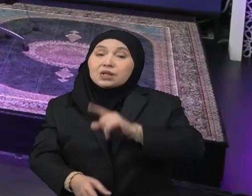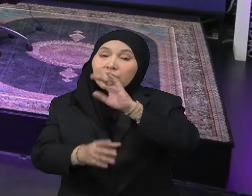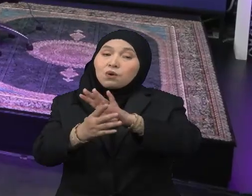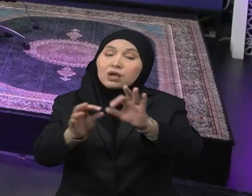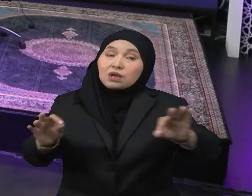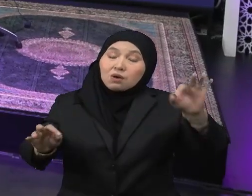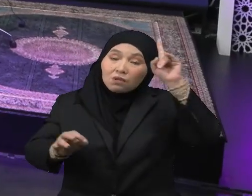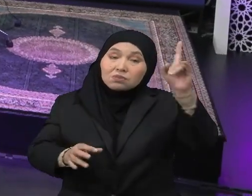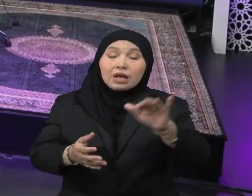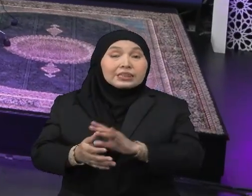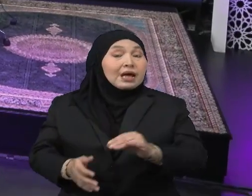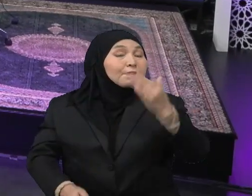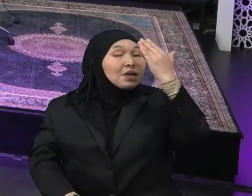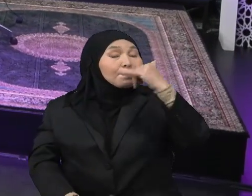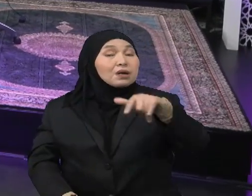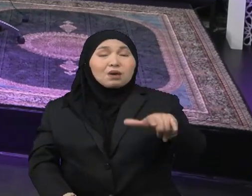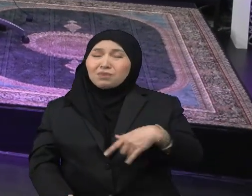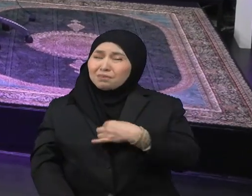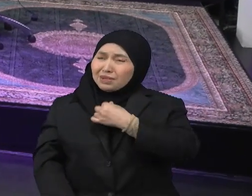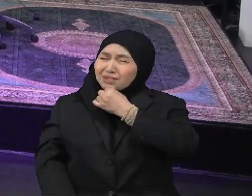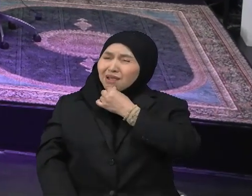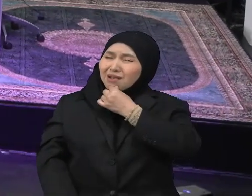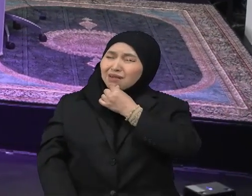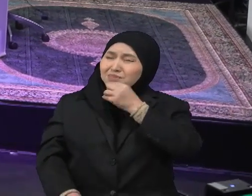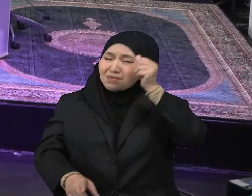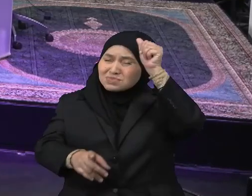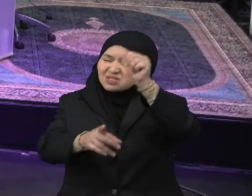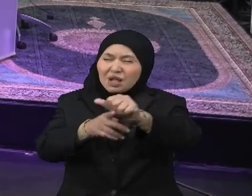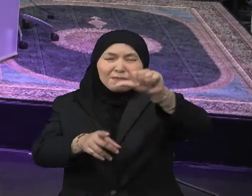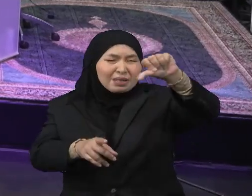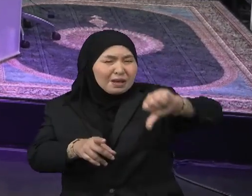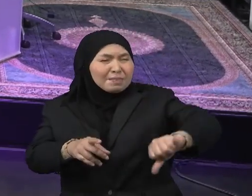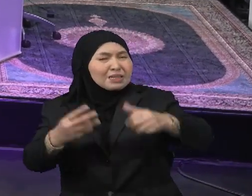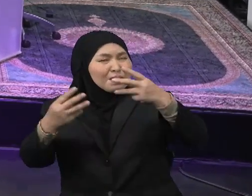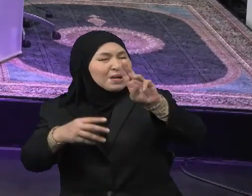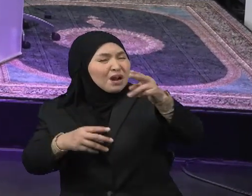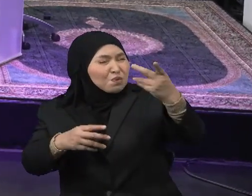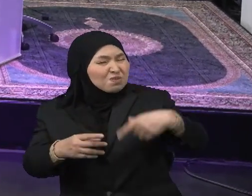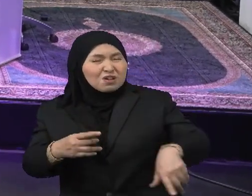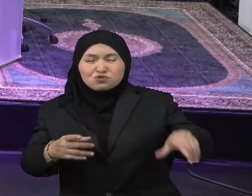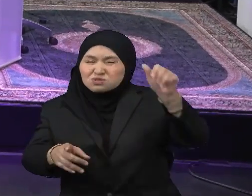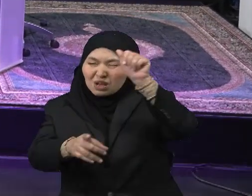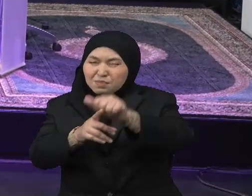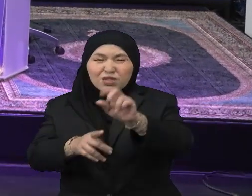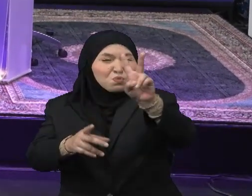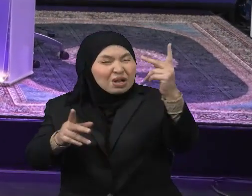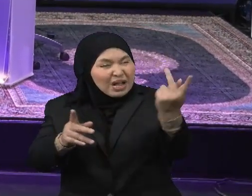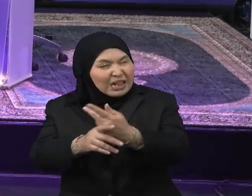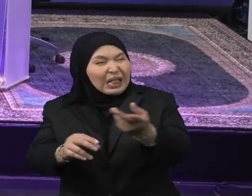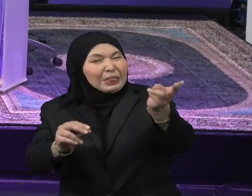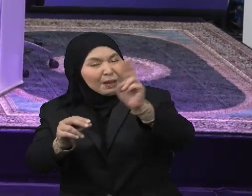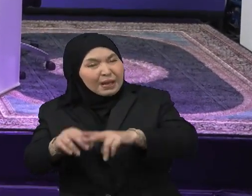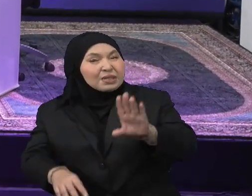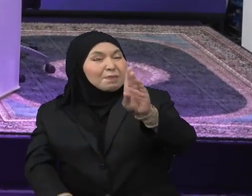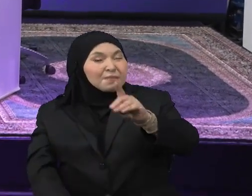shallallahu alaihi wasallam dan mengapa kamu hairan ketika ditimpa musibah kekalahan pada perang uhud padahal kamu telah menyimpulkan musibah dua kali ganda pada